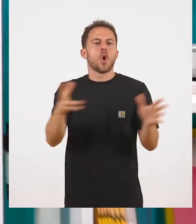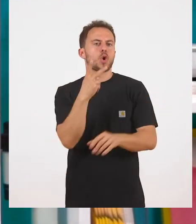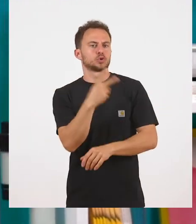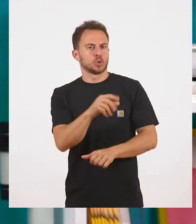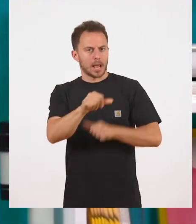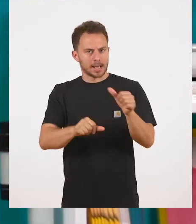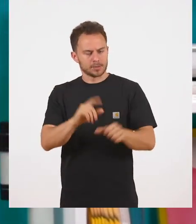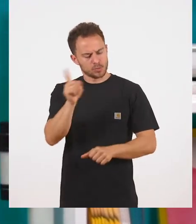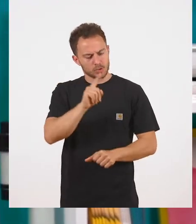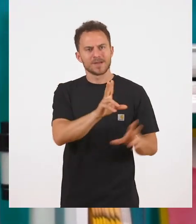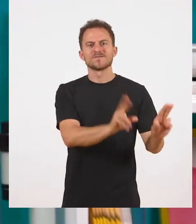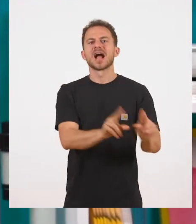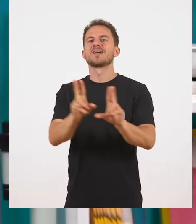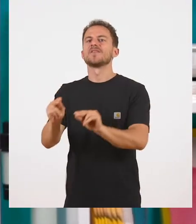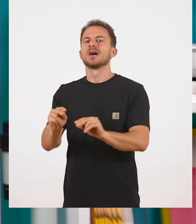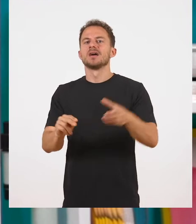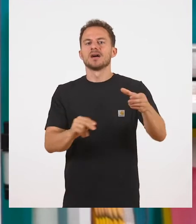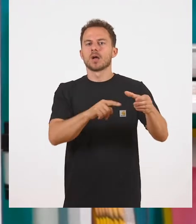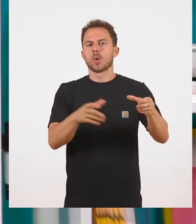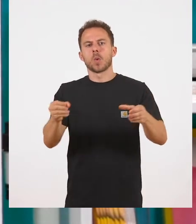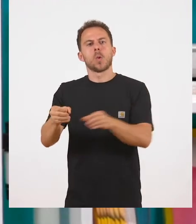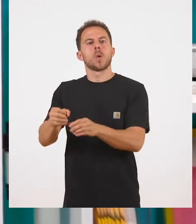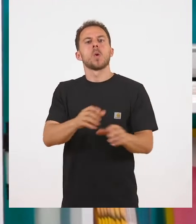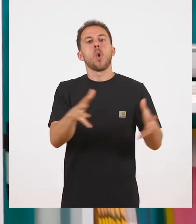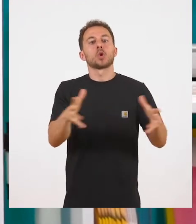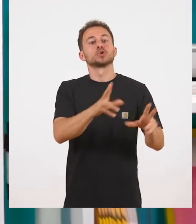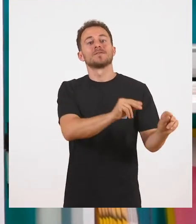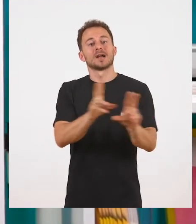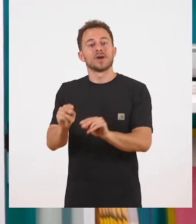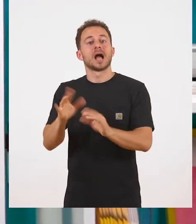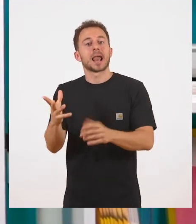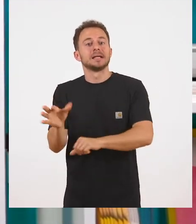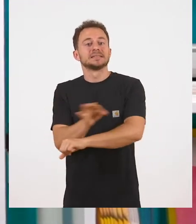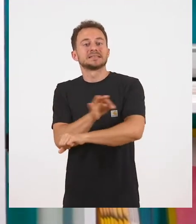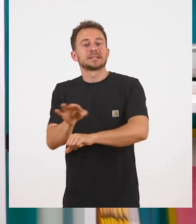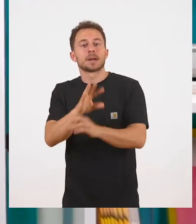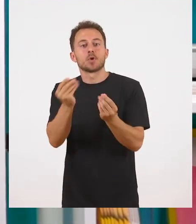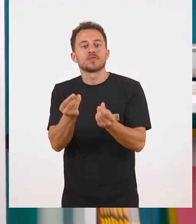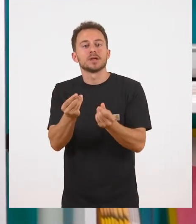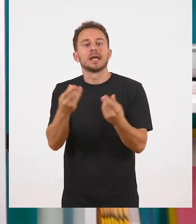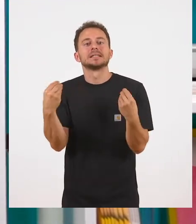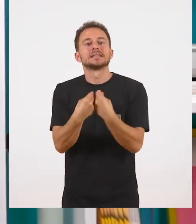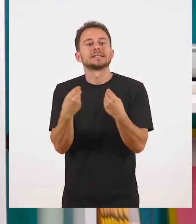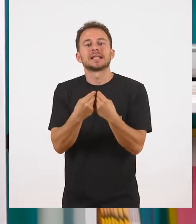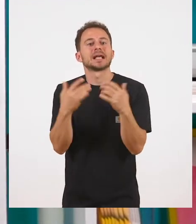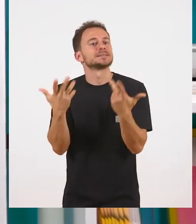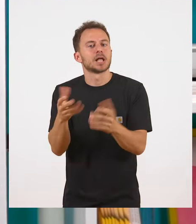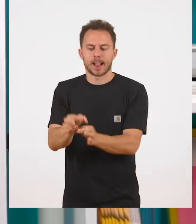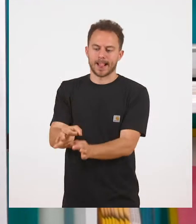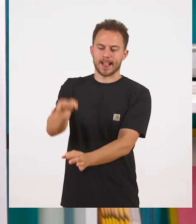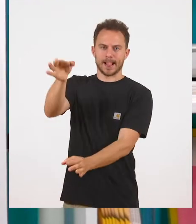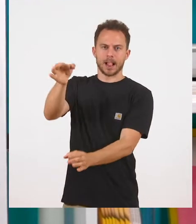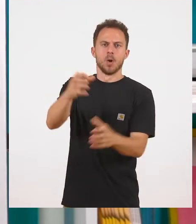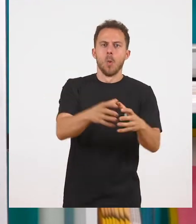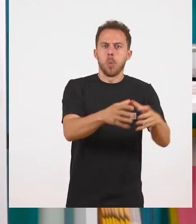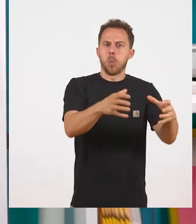ποσότητα είχα στο ένα δοχείο, τόση ποσότητα έβαλα και στο άλλο δοχείο. Έχει αλλάξει όμως η μορφή του. Παίρνει τη μορφή του δοχείου που